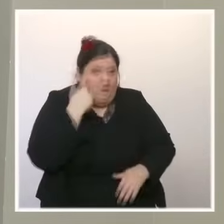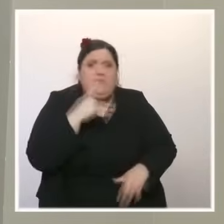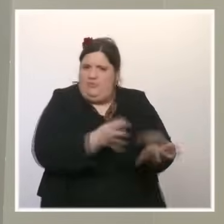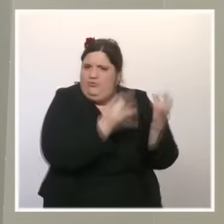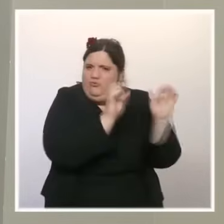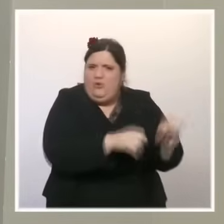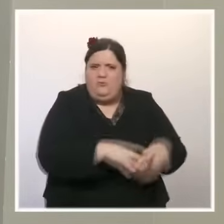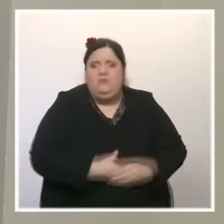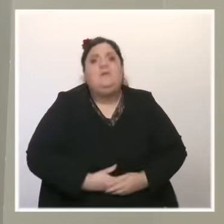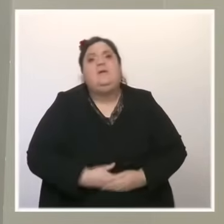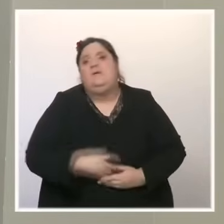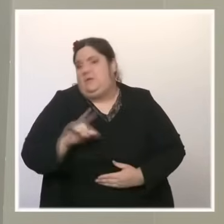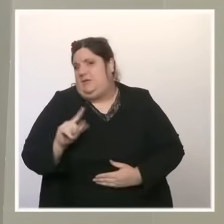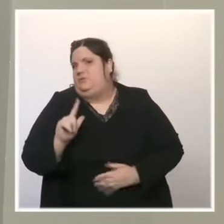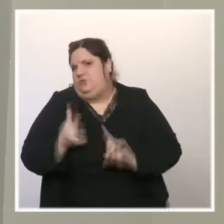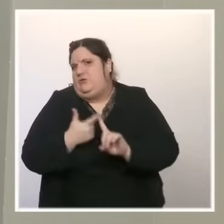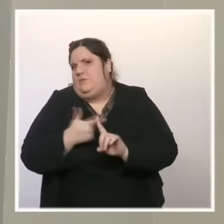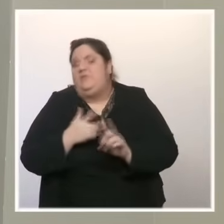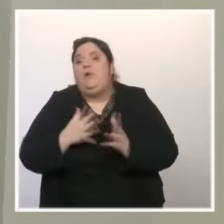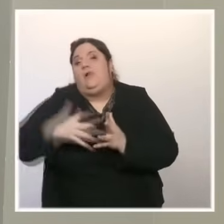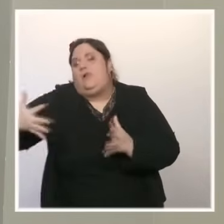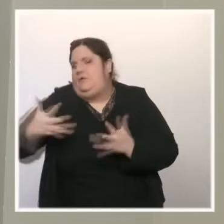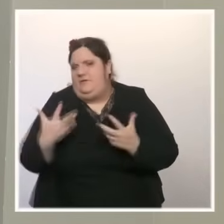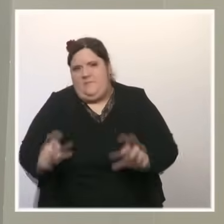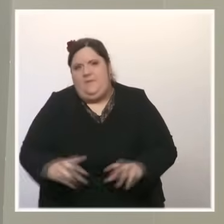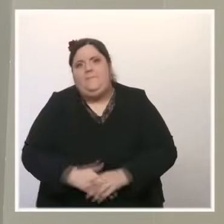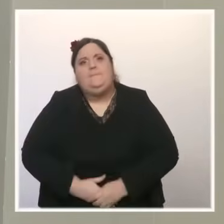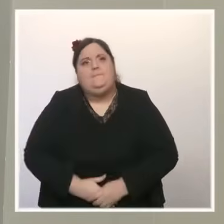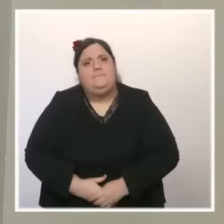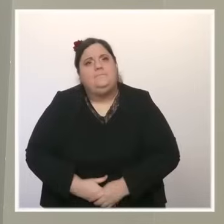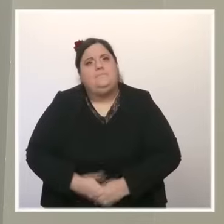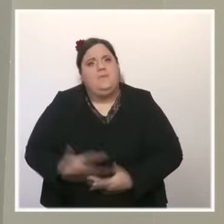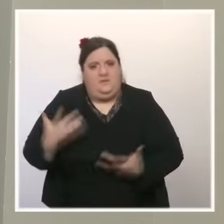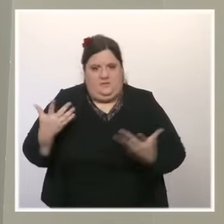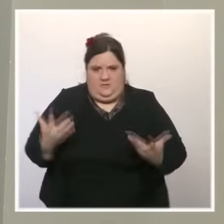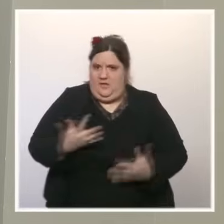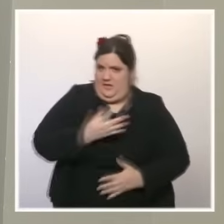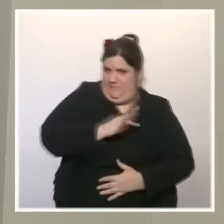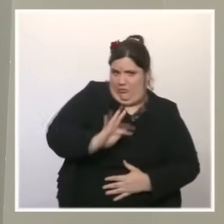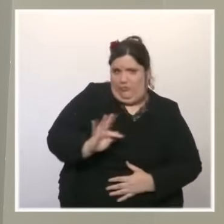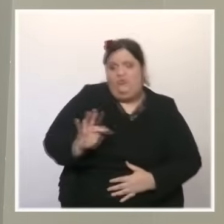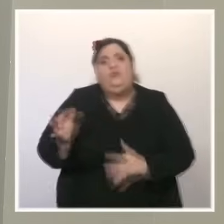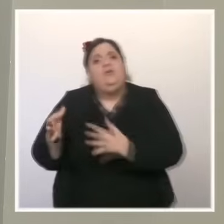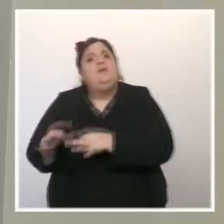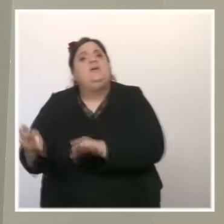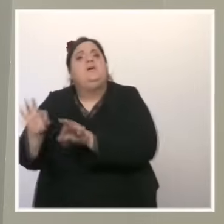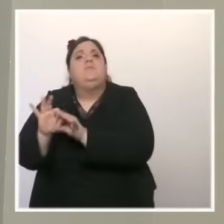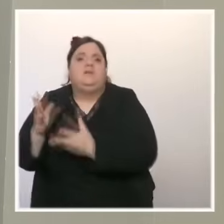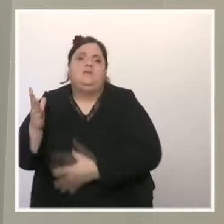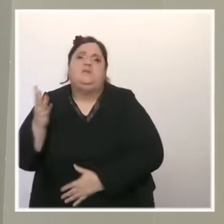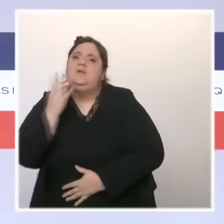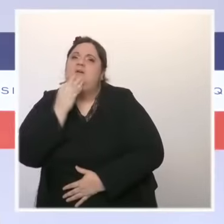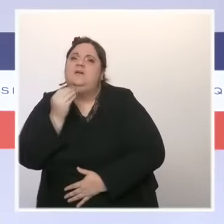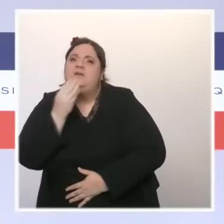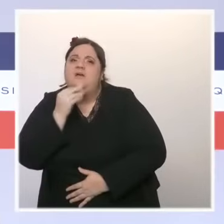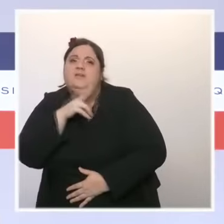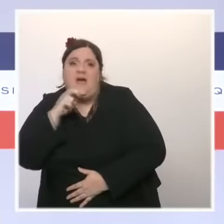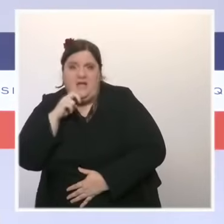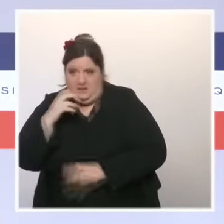OK. Deuxième question, parce que je ne pas être trop longue. Je voudrais aussi savoir si la France poursuit sa coopération militaire avec Israël, si elle continue à livrer des armes à Israël.